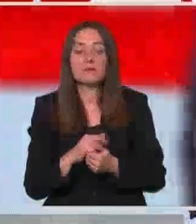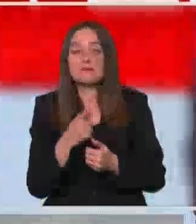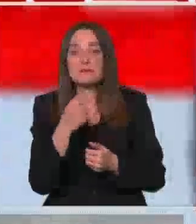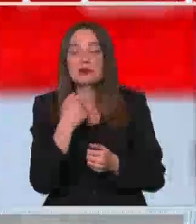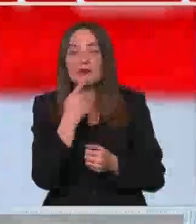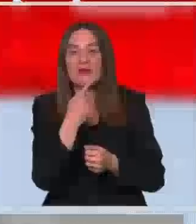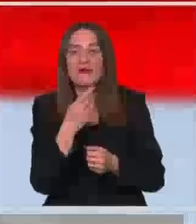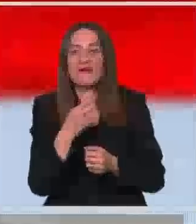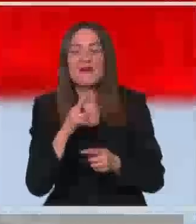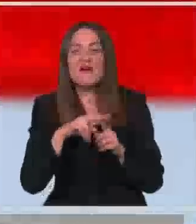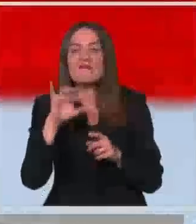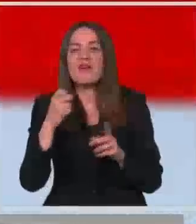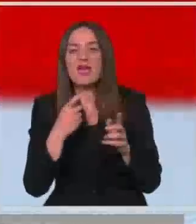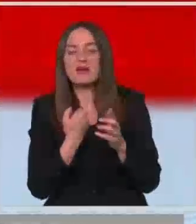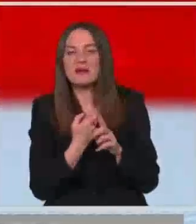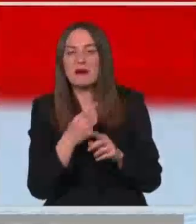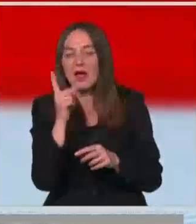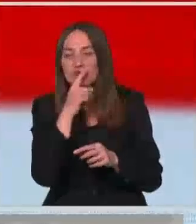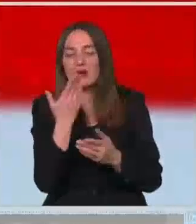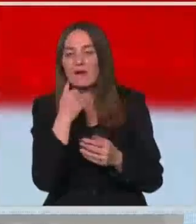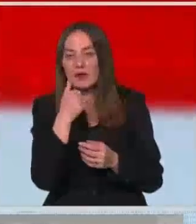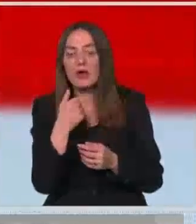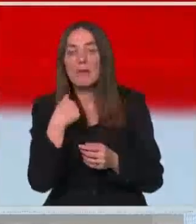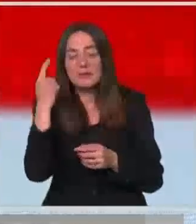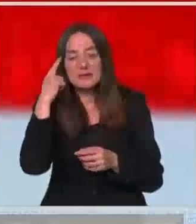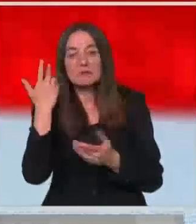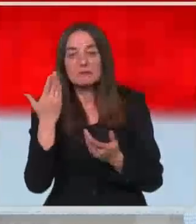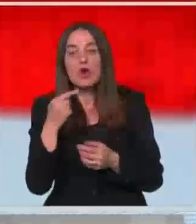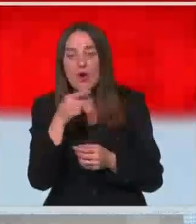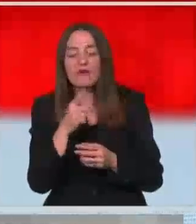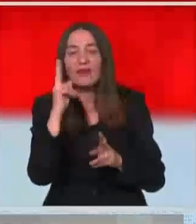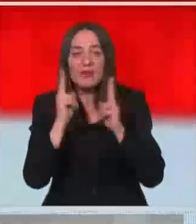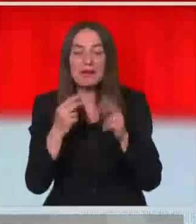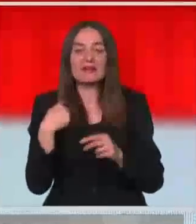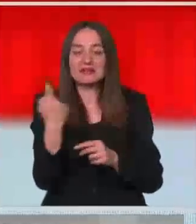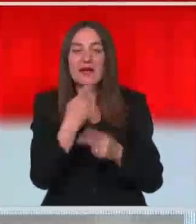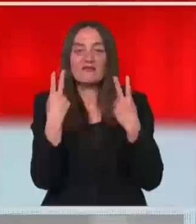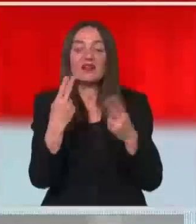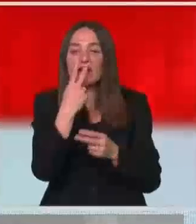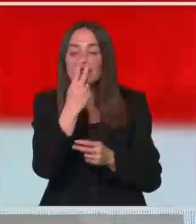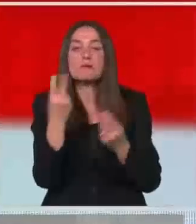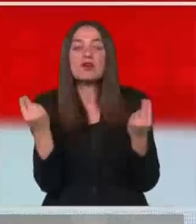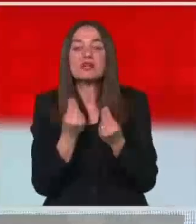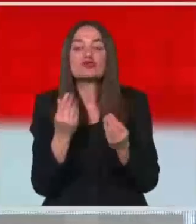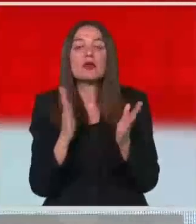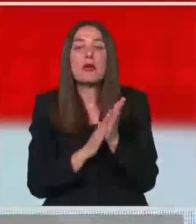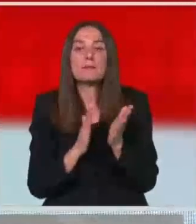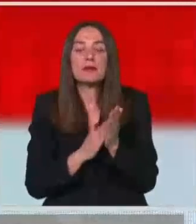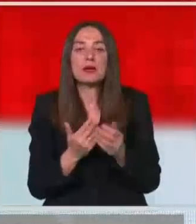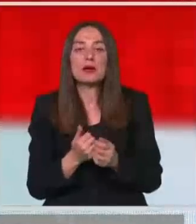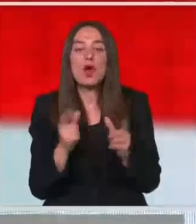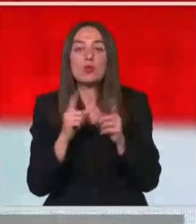Mislim da je... Vi kažete fake news. Ne. Mislim da je u potpunosti... Ne. Ova debata je za nas značajna da vidimo zašto je, recimo,